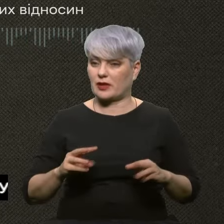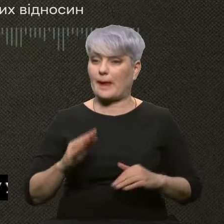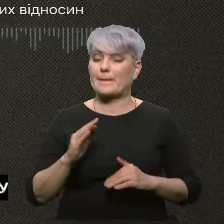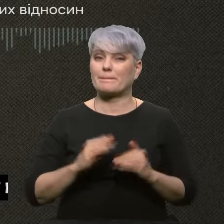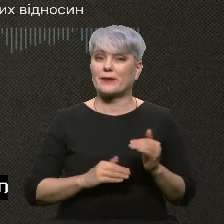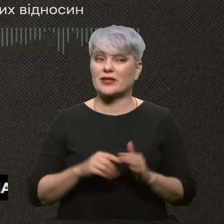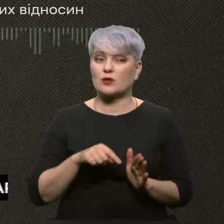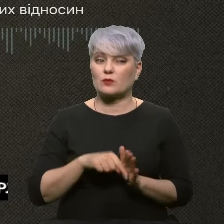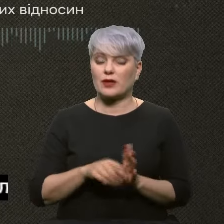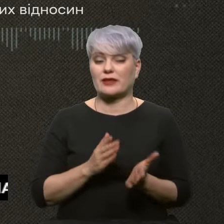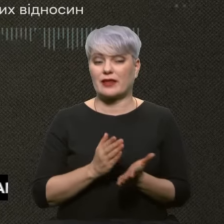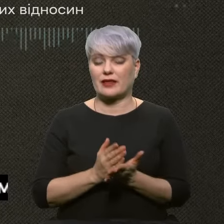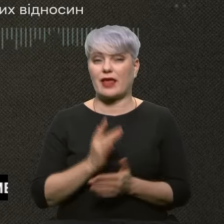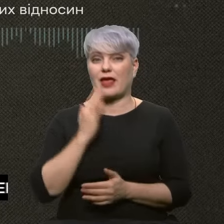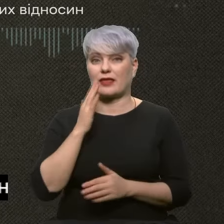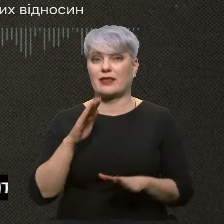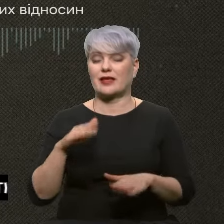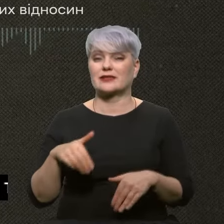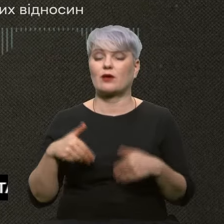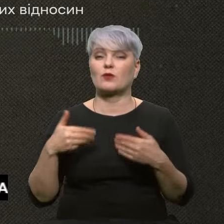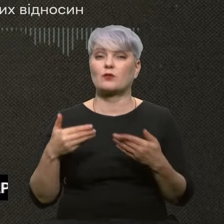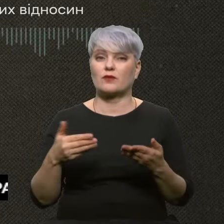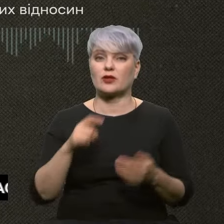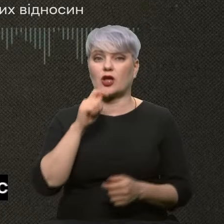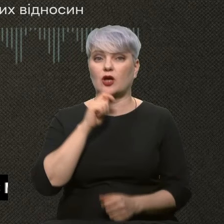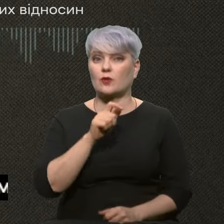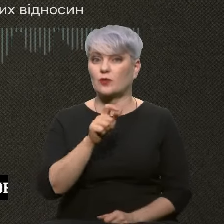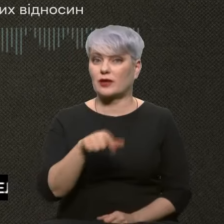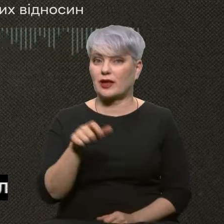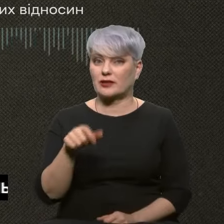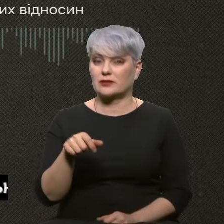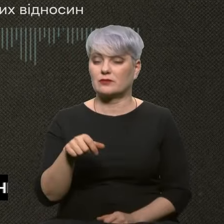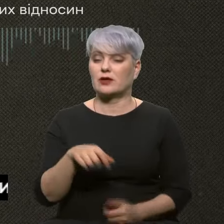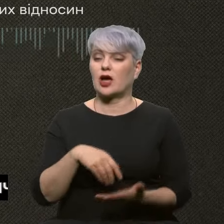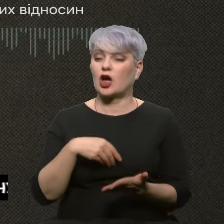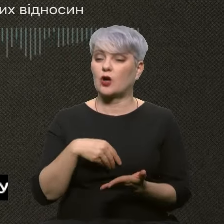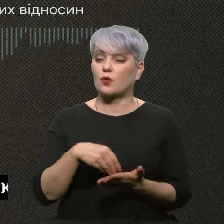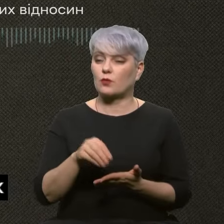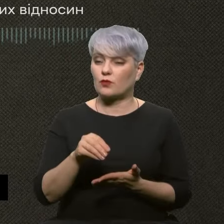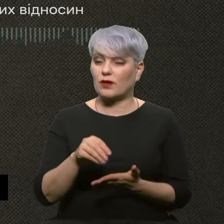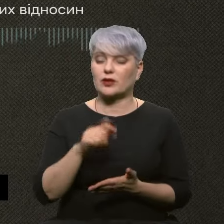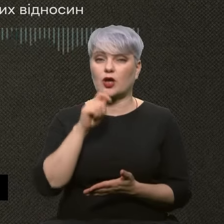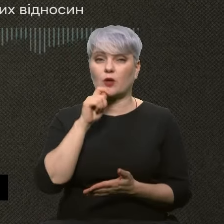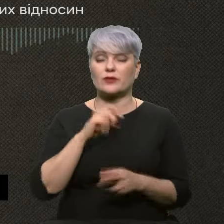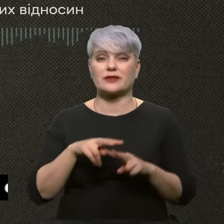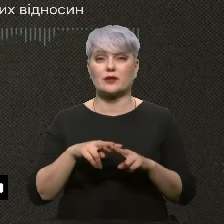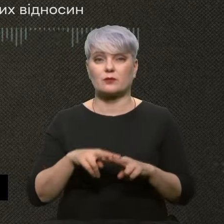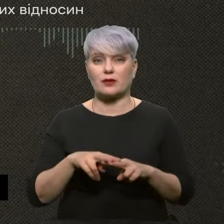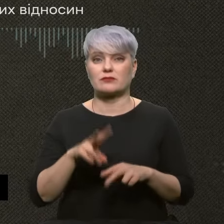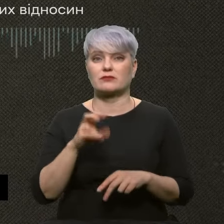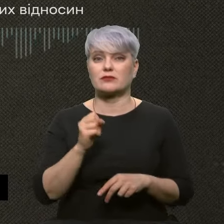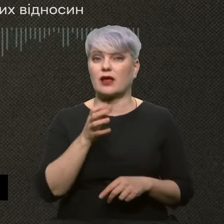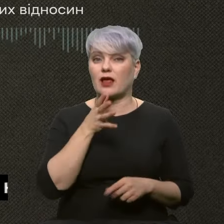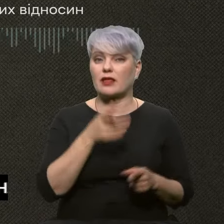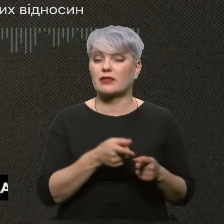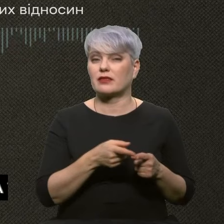практичному плані є ідея запропонувати українцям, давайте так скажемо, купувати український паспорт на певний